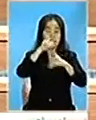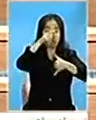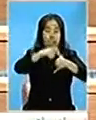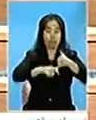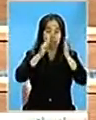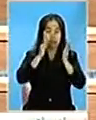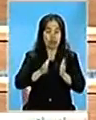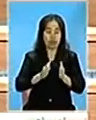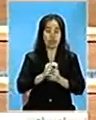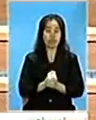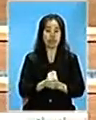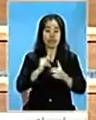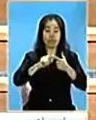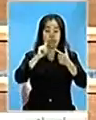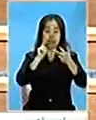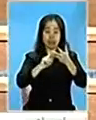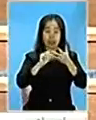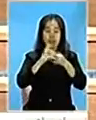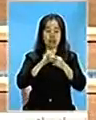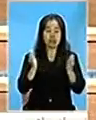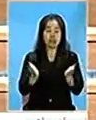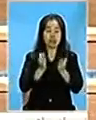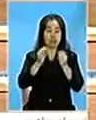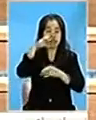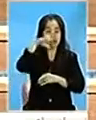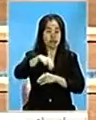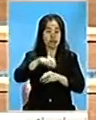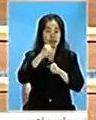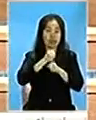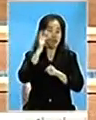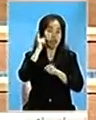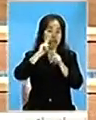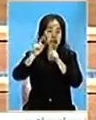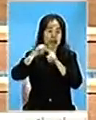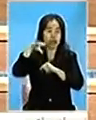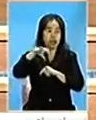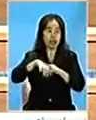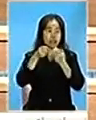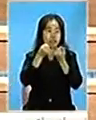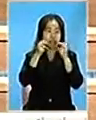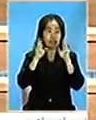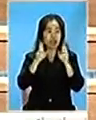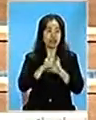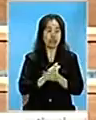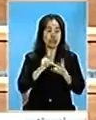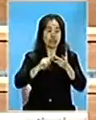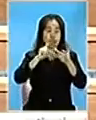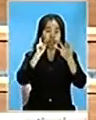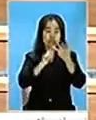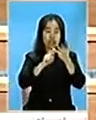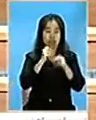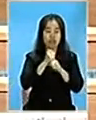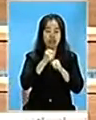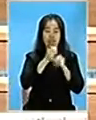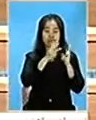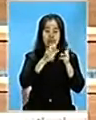น 3. การเสริมสร้างสถาบันสื่อมวลชนที่เป็นอิสระ 4. การสร้างกลไกการ